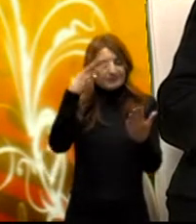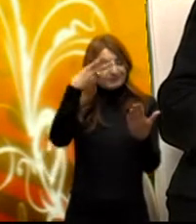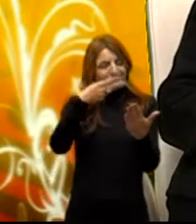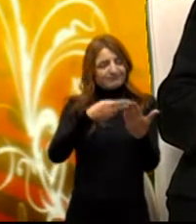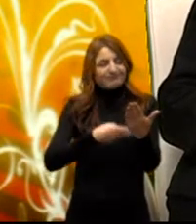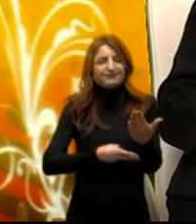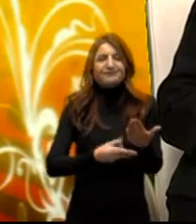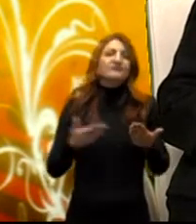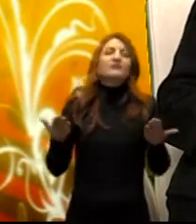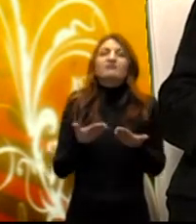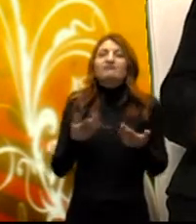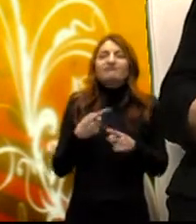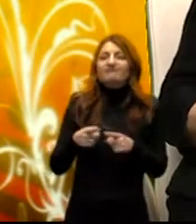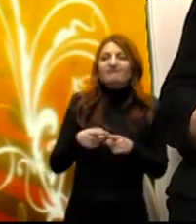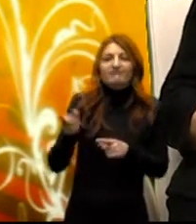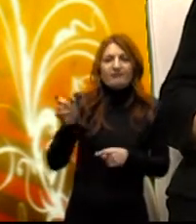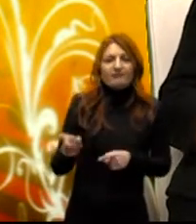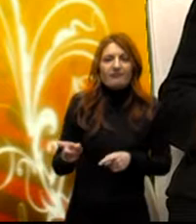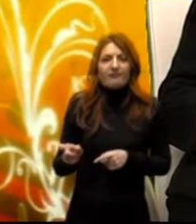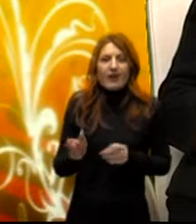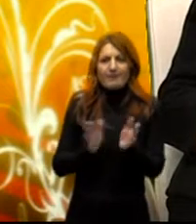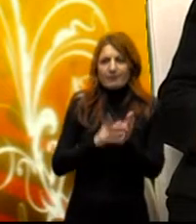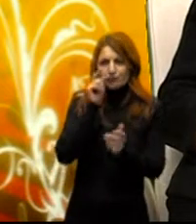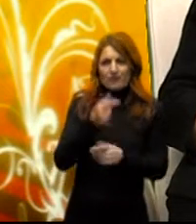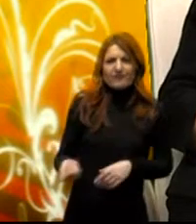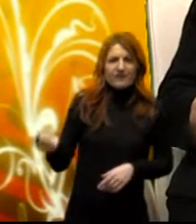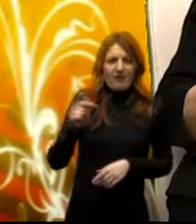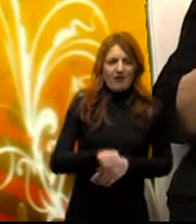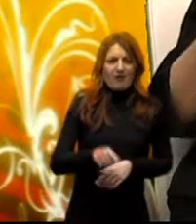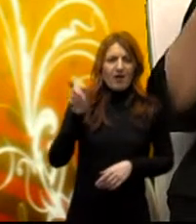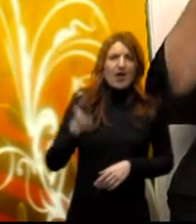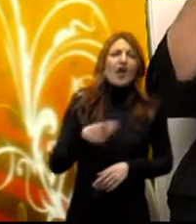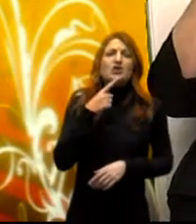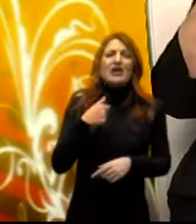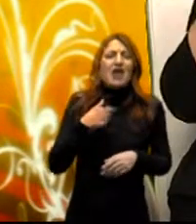smjeru bi to išlo. Ako mi dođe pacijent i kaže, znate, mene vam